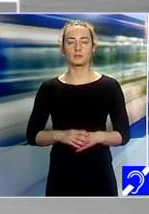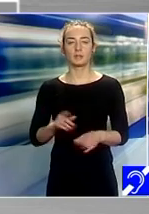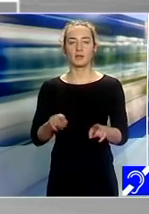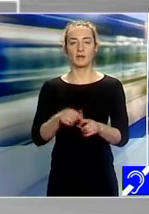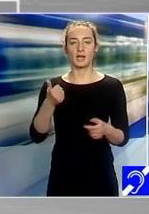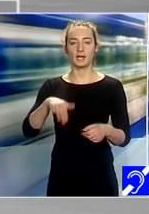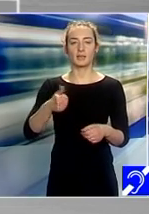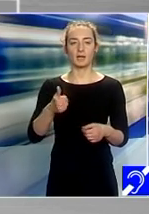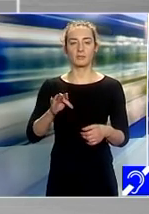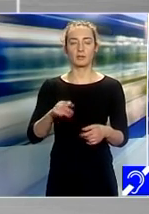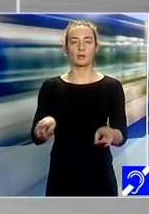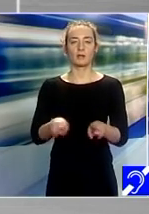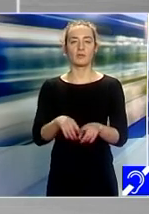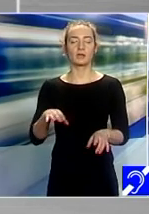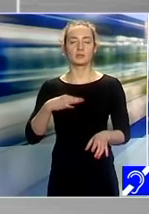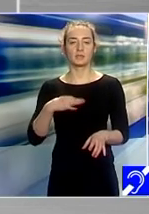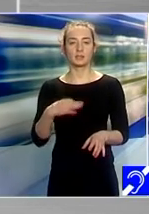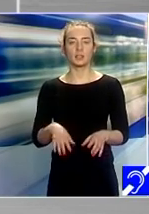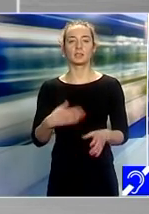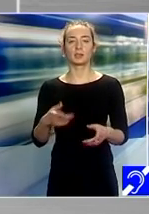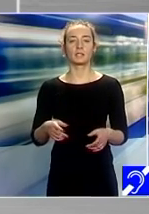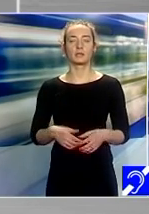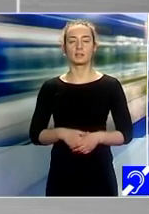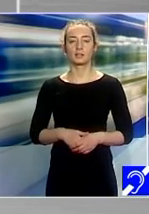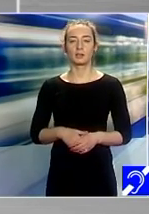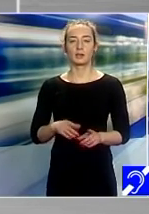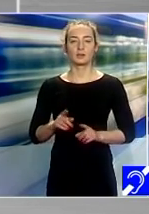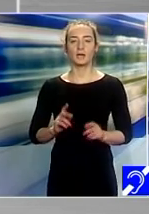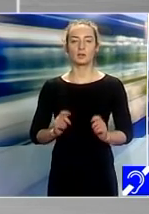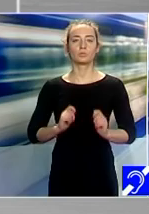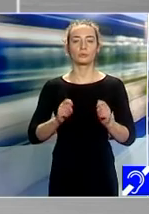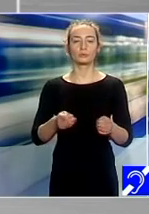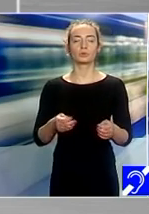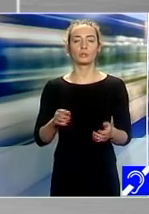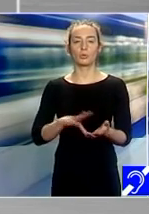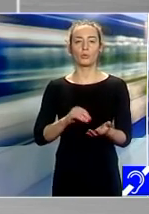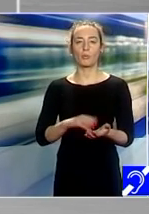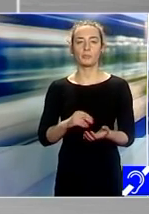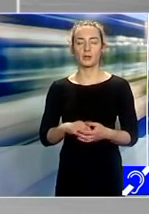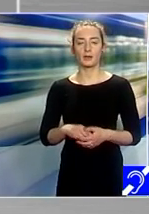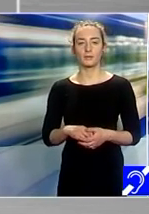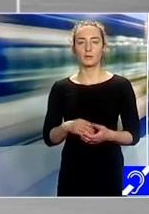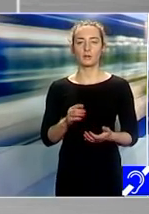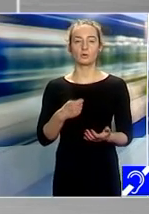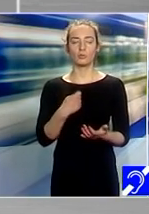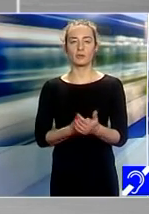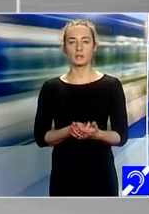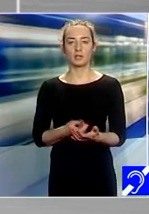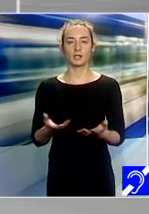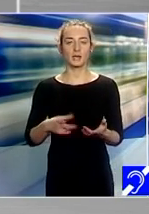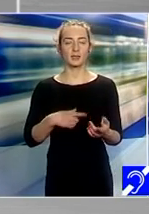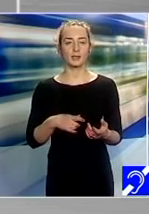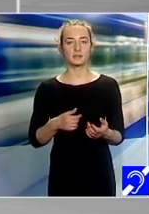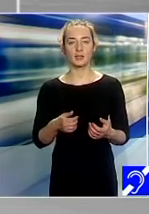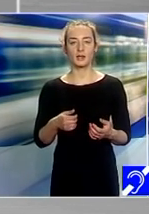inclusiv sănătatea. Chiar și așa, apar ca neasigurat la medic dacă nu mergi personal să duci o copie doveditoare a plății și la casa de sănătate, ceea ce mi se pare aberant